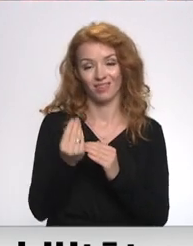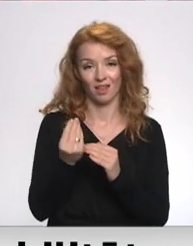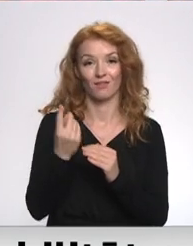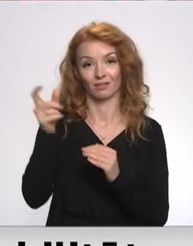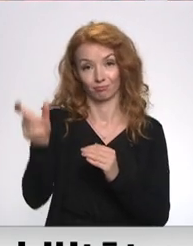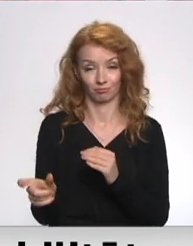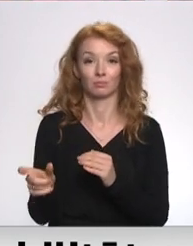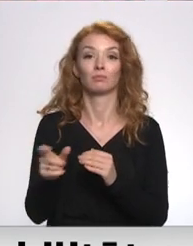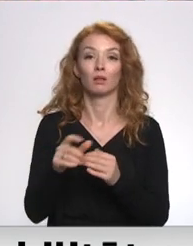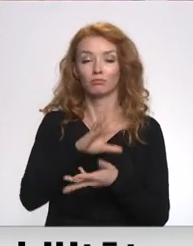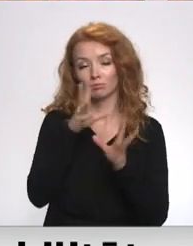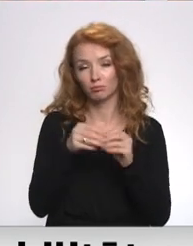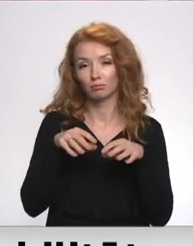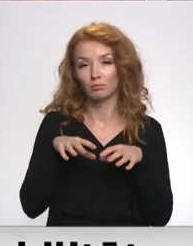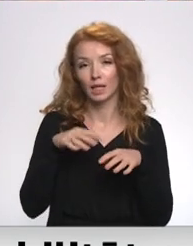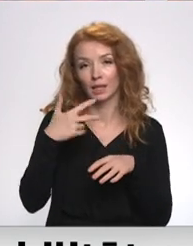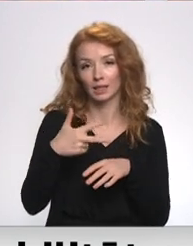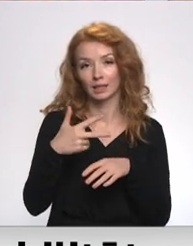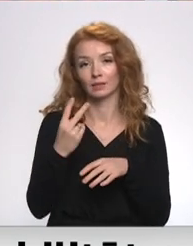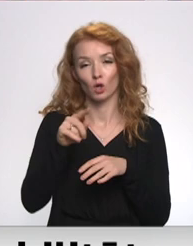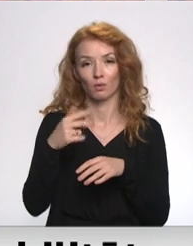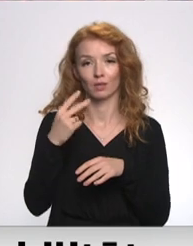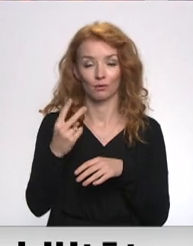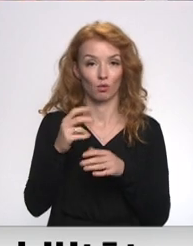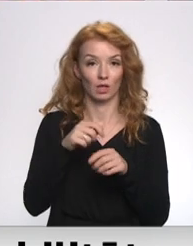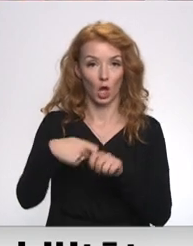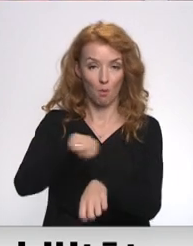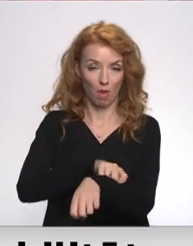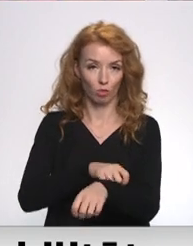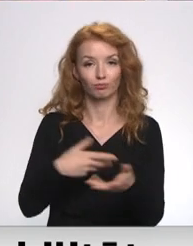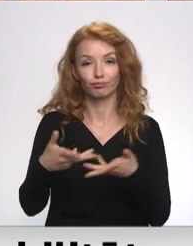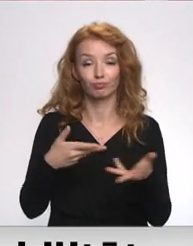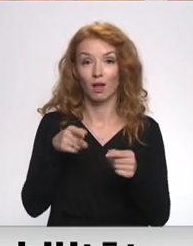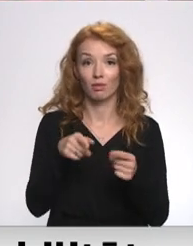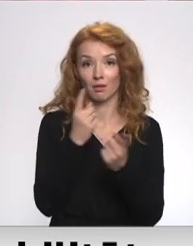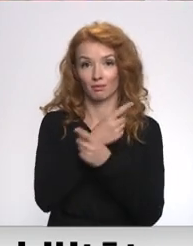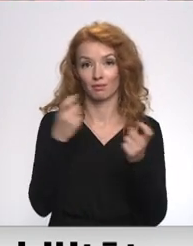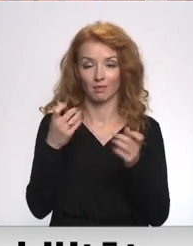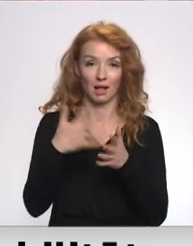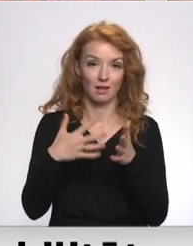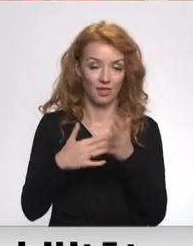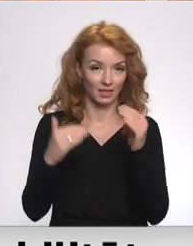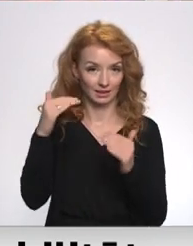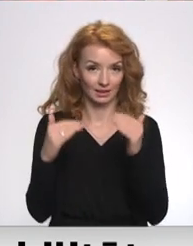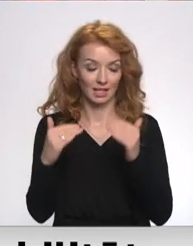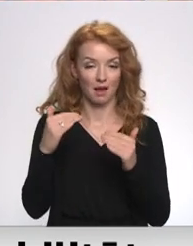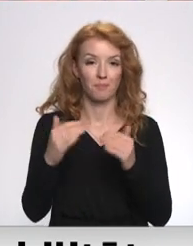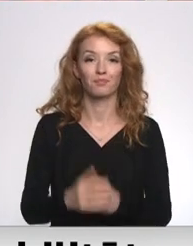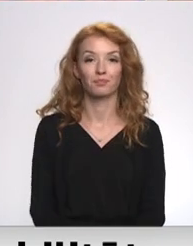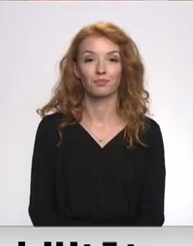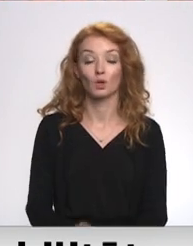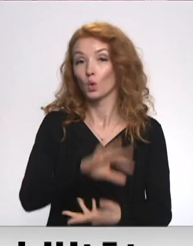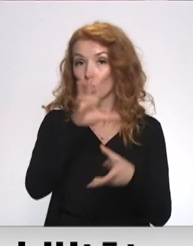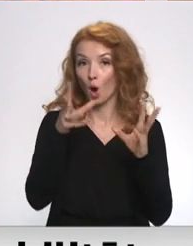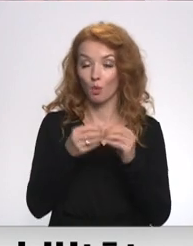iedzīvotājs mēroja 32,2 km. Tā liecina Centrālā statistikas pārvaldes aptauja par iedzīvotāju pārvietošanos.